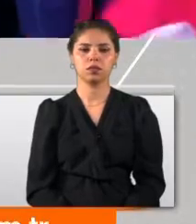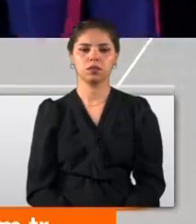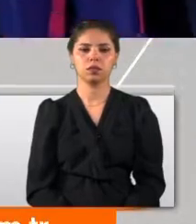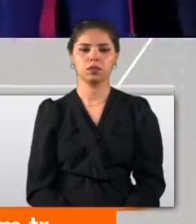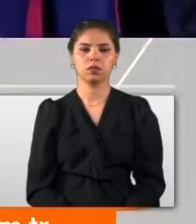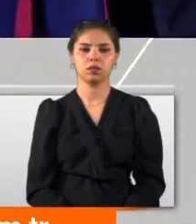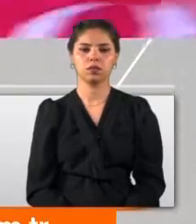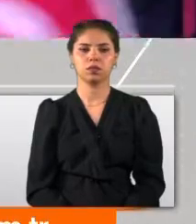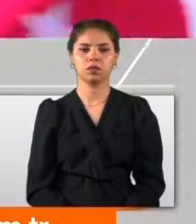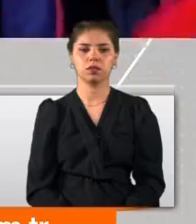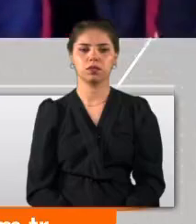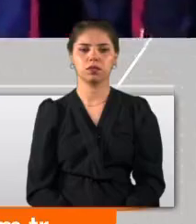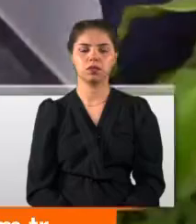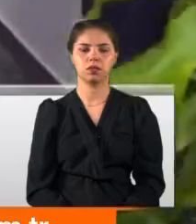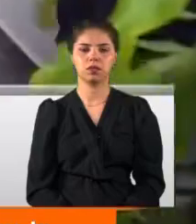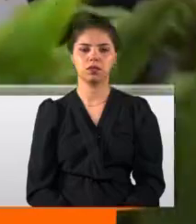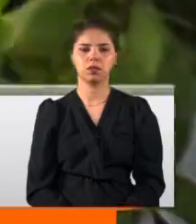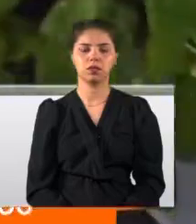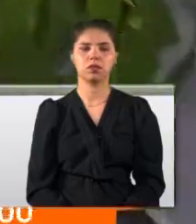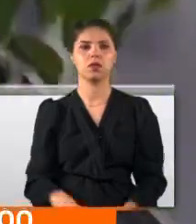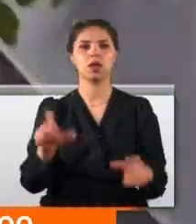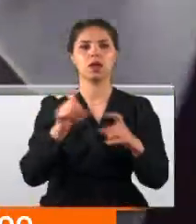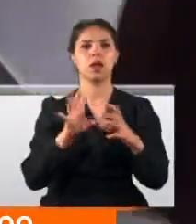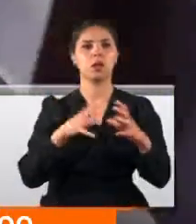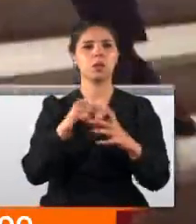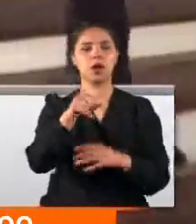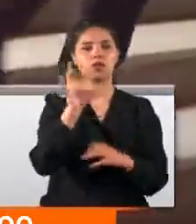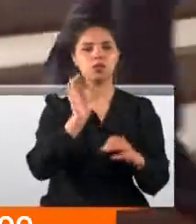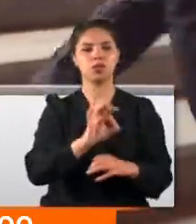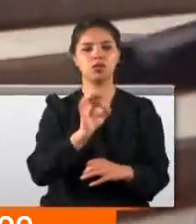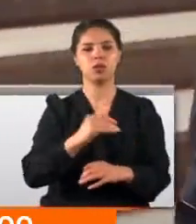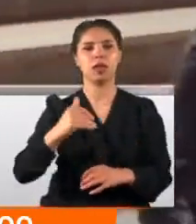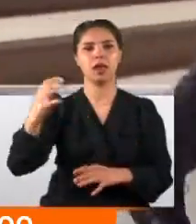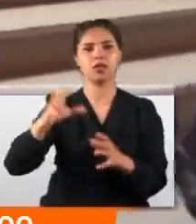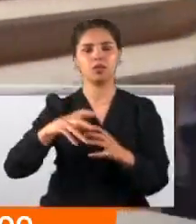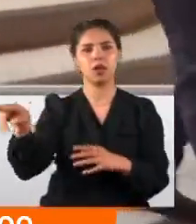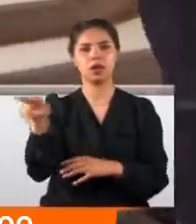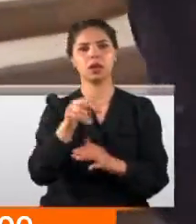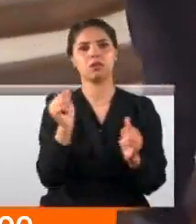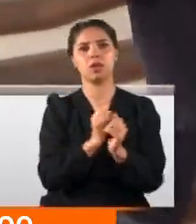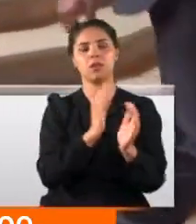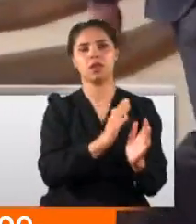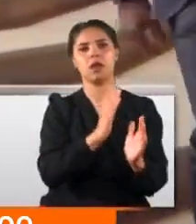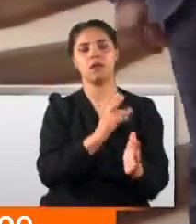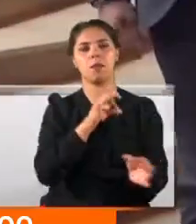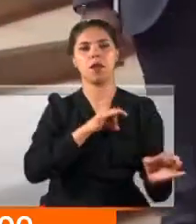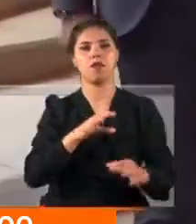mi? Birazcık öyle gibi. Saadet Partisi şimdilik yola Gelecek Partisi ile devam etmeyi planlıyor.